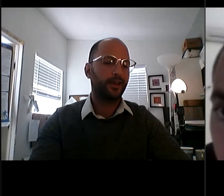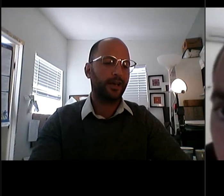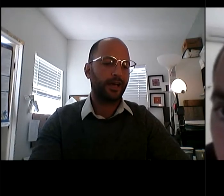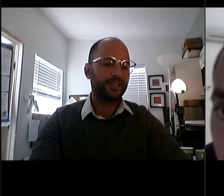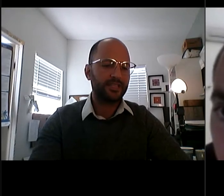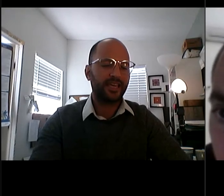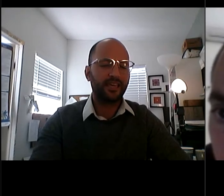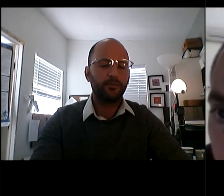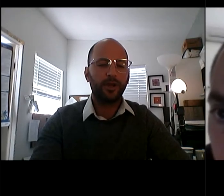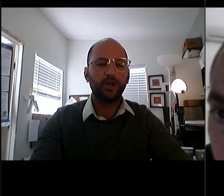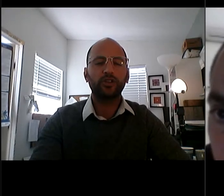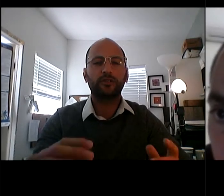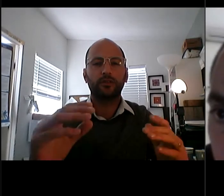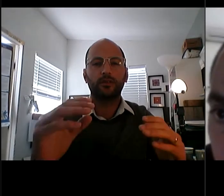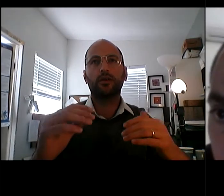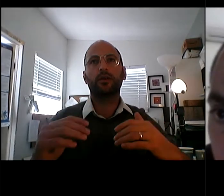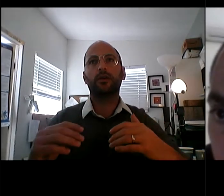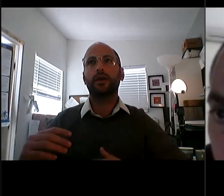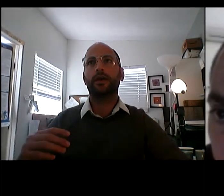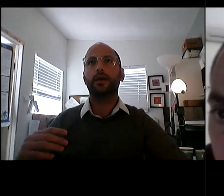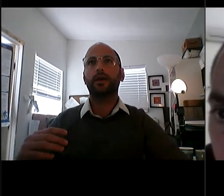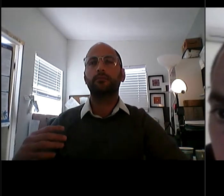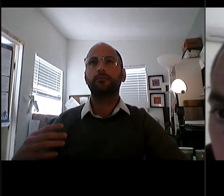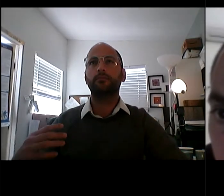לי, אתם צריכים להיות